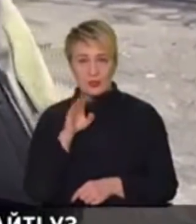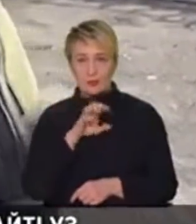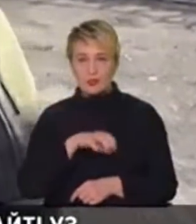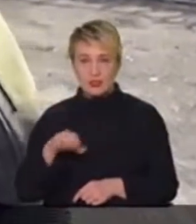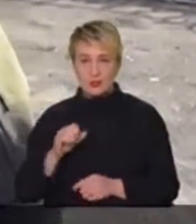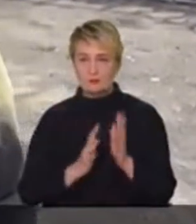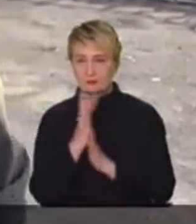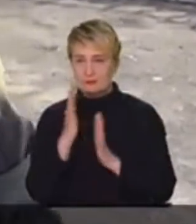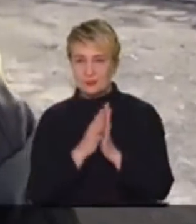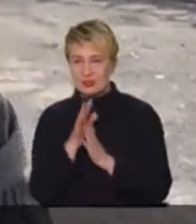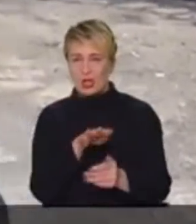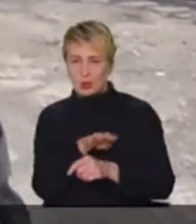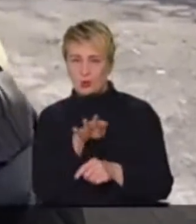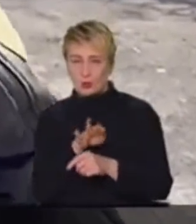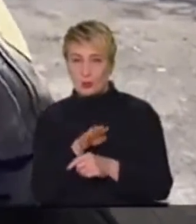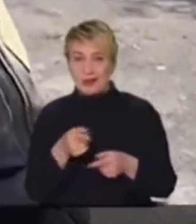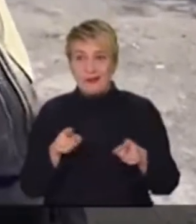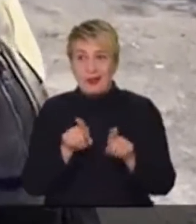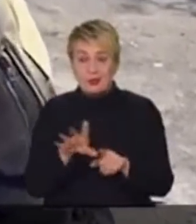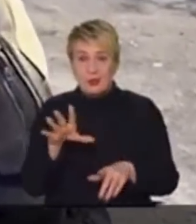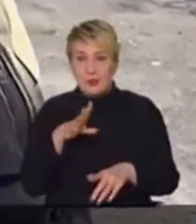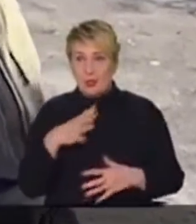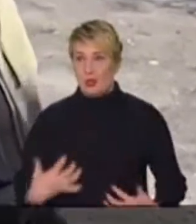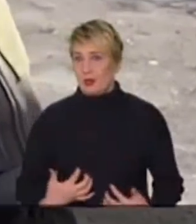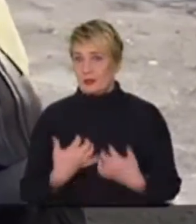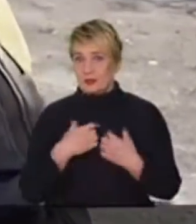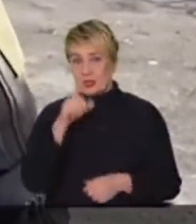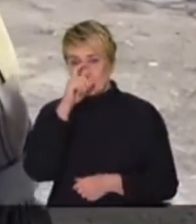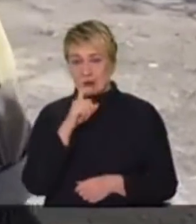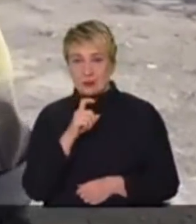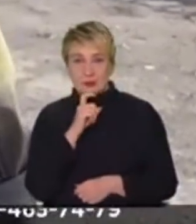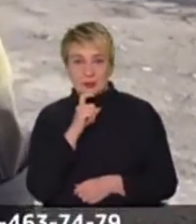лупили їх так, що вони були офігівші. Вони навіть не розуміли, откуда по ним ведеться бій.